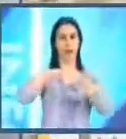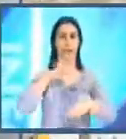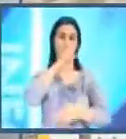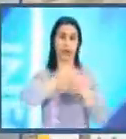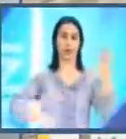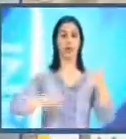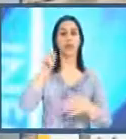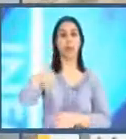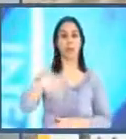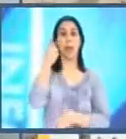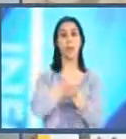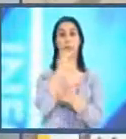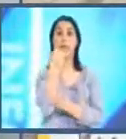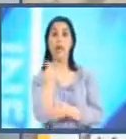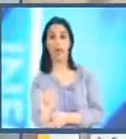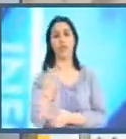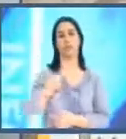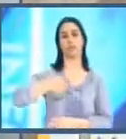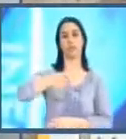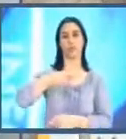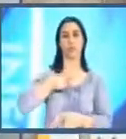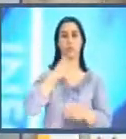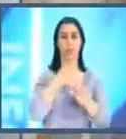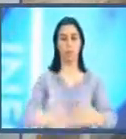També un cop al mes es procedirà al buidatge de les